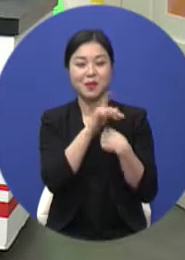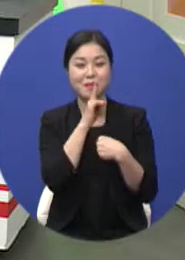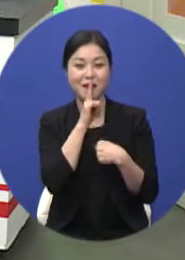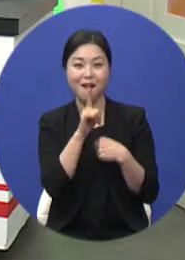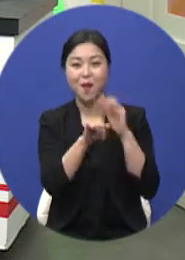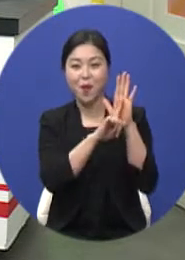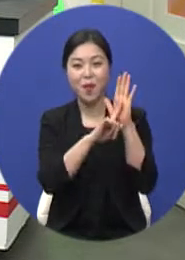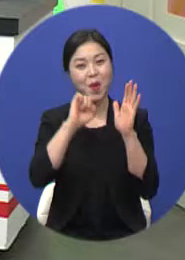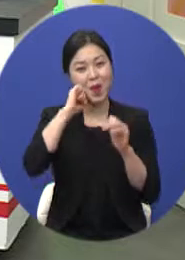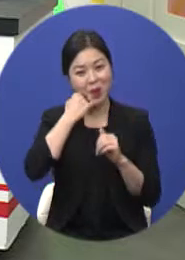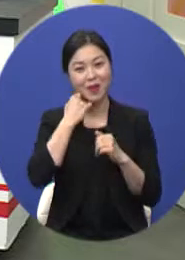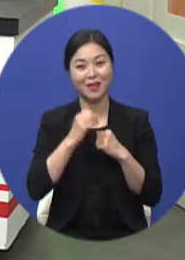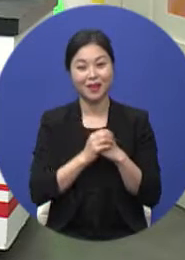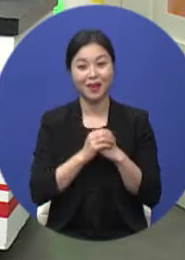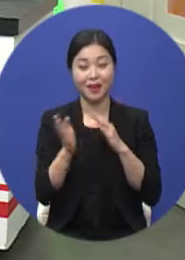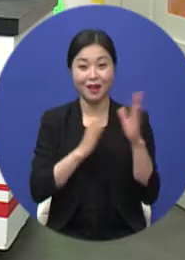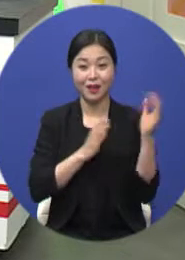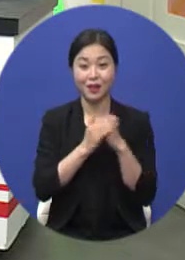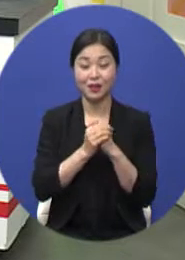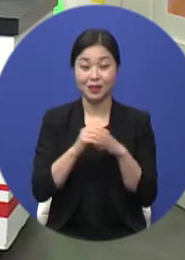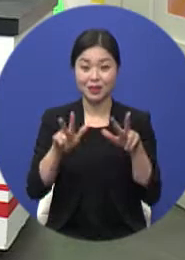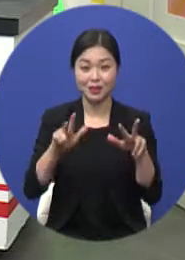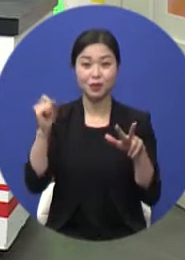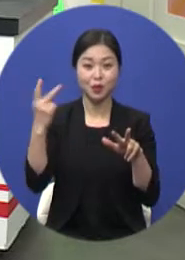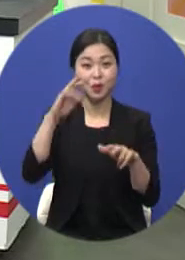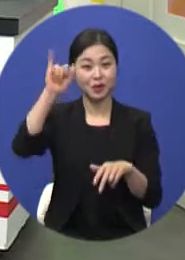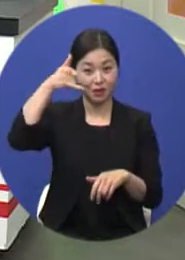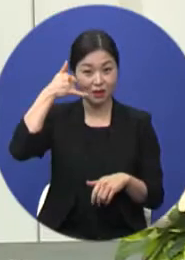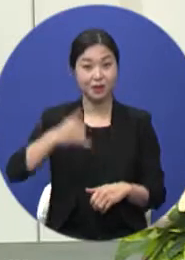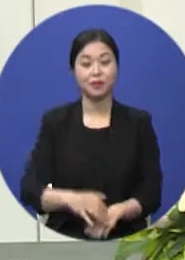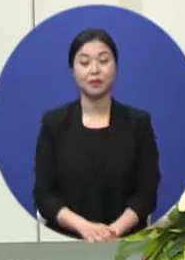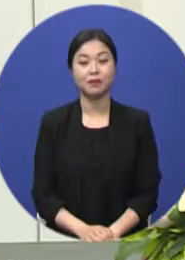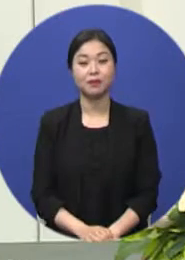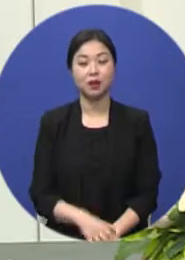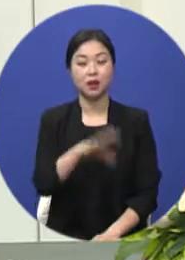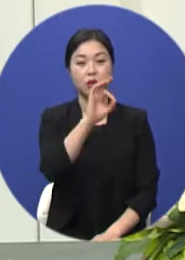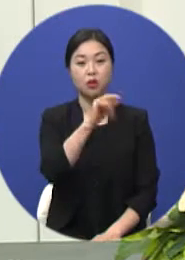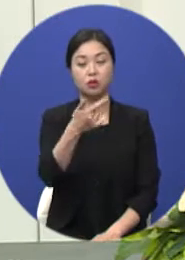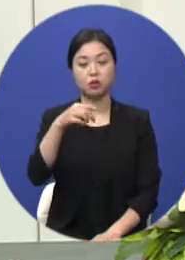예, 그런 데서 아 이제 또 전화가 바로 또 연결돼 있습니다. 예,